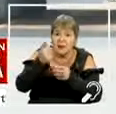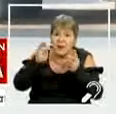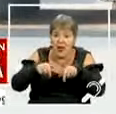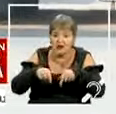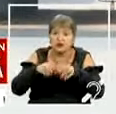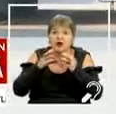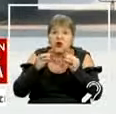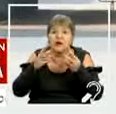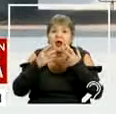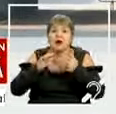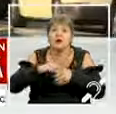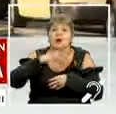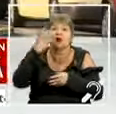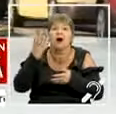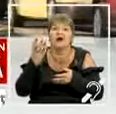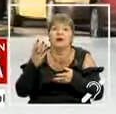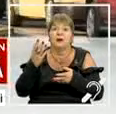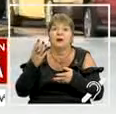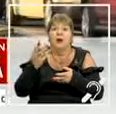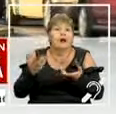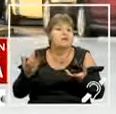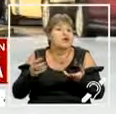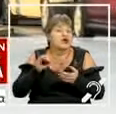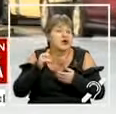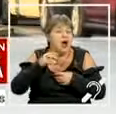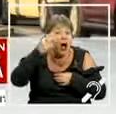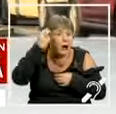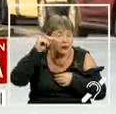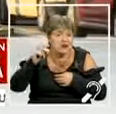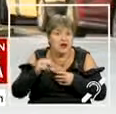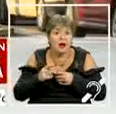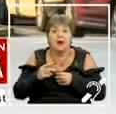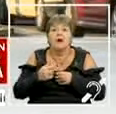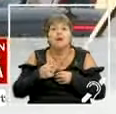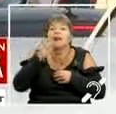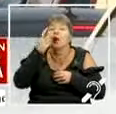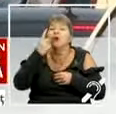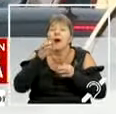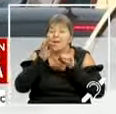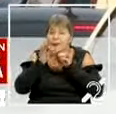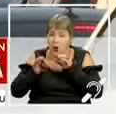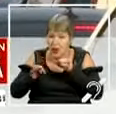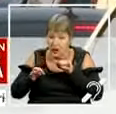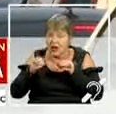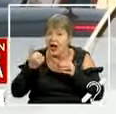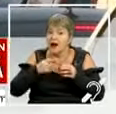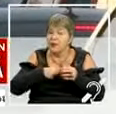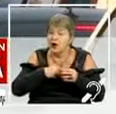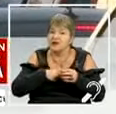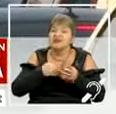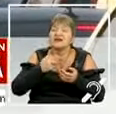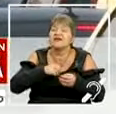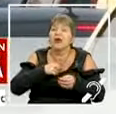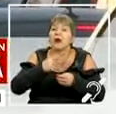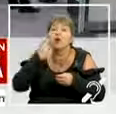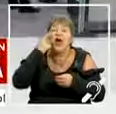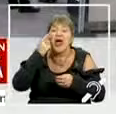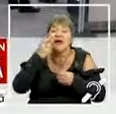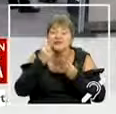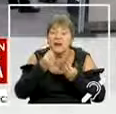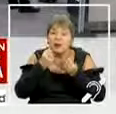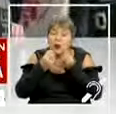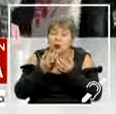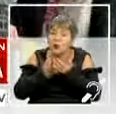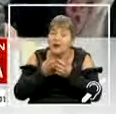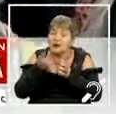din Balcanii de vest, și a anunțat un proiect pilot care ar putea deveni și un exemplu de bune practici în ceea ce